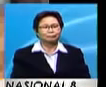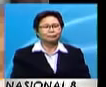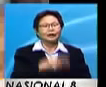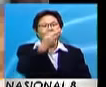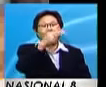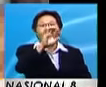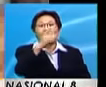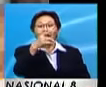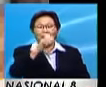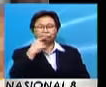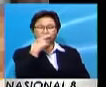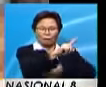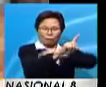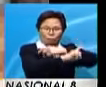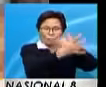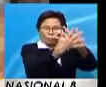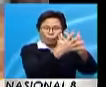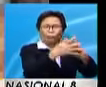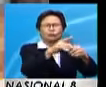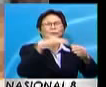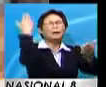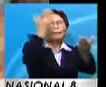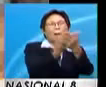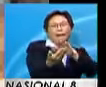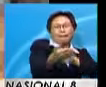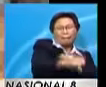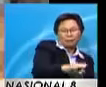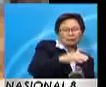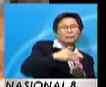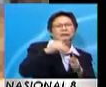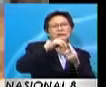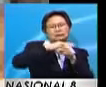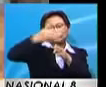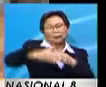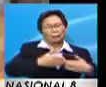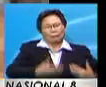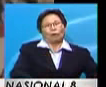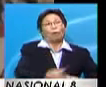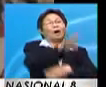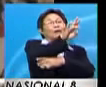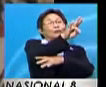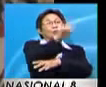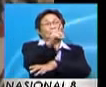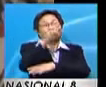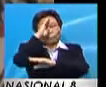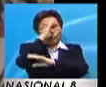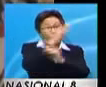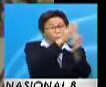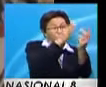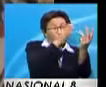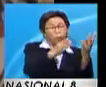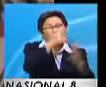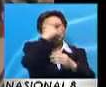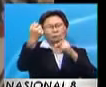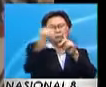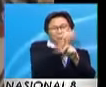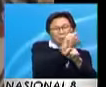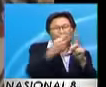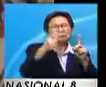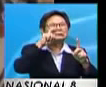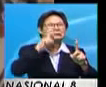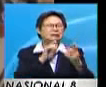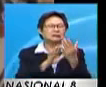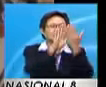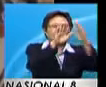hakel dijatuhi hukuman penjara seumur hidup selepas mengaku bersalah atas 71/2 ini karena melakukan penyerangan seksual